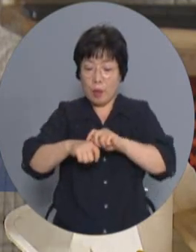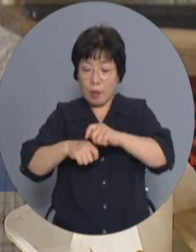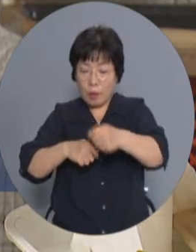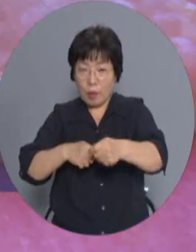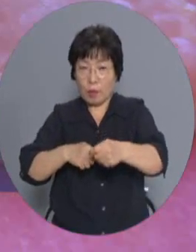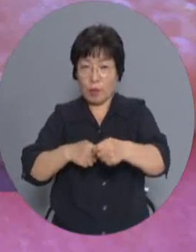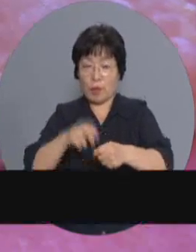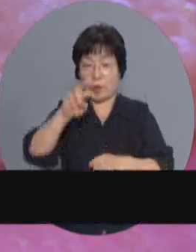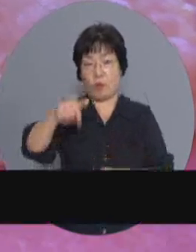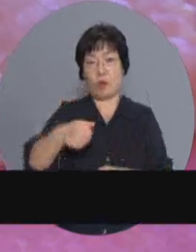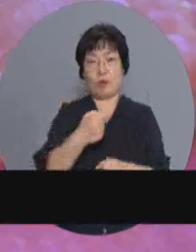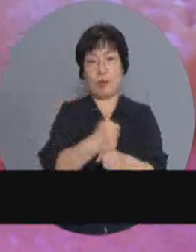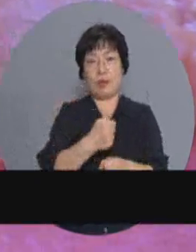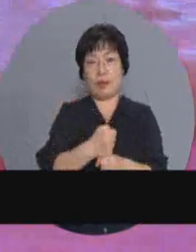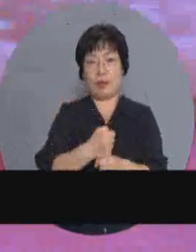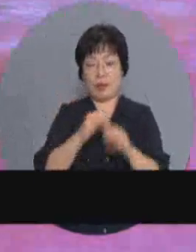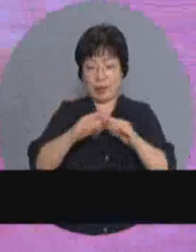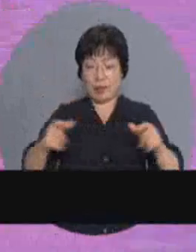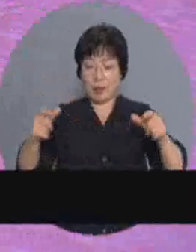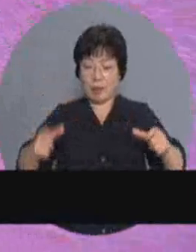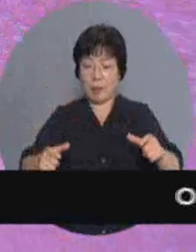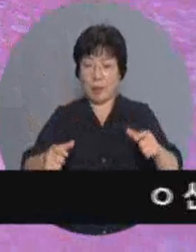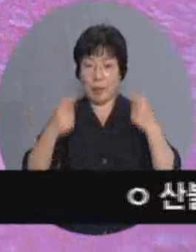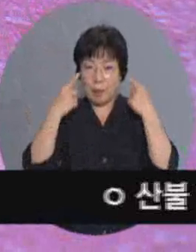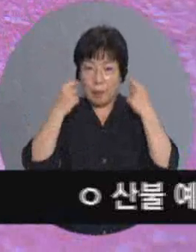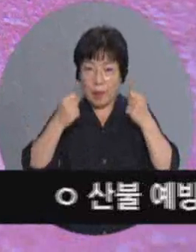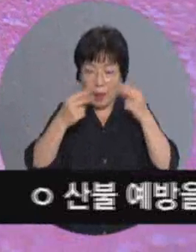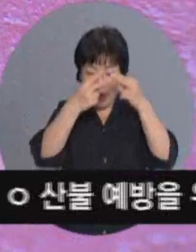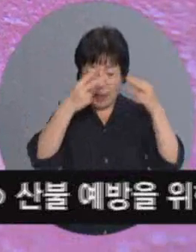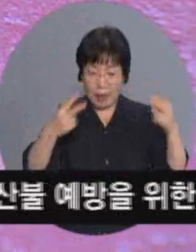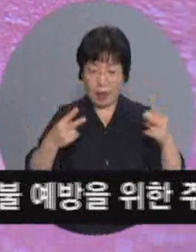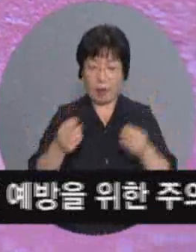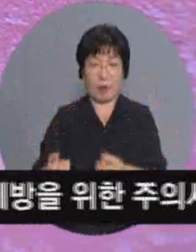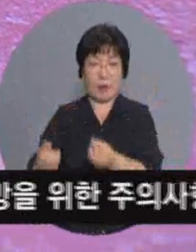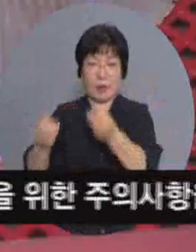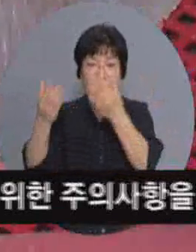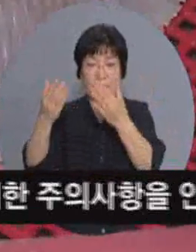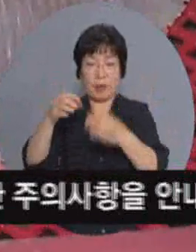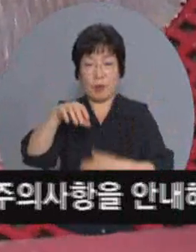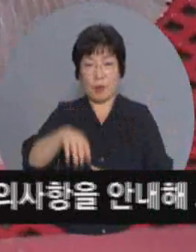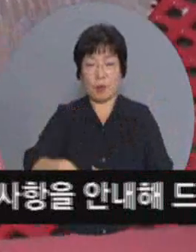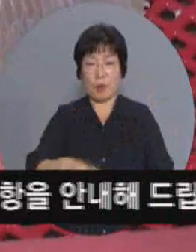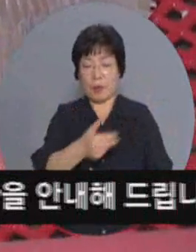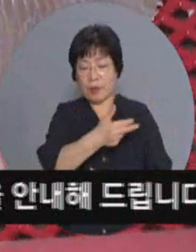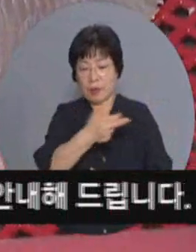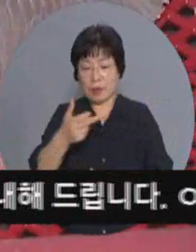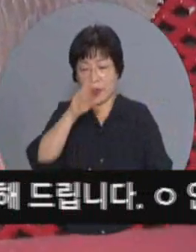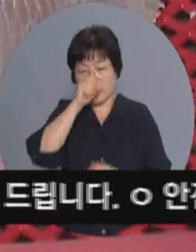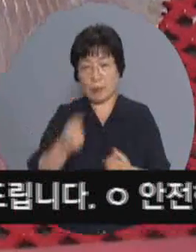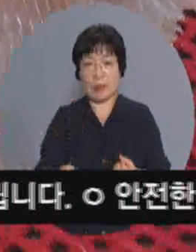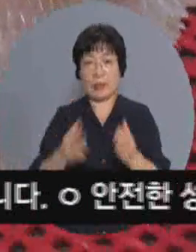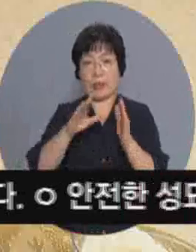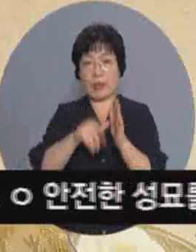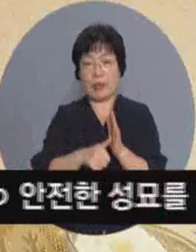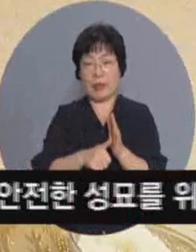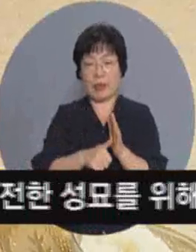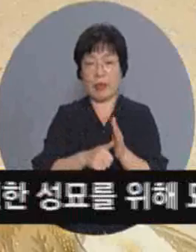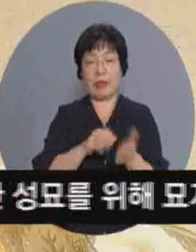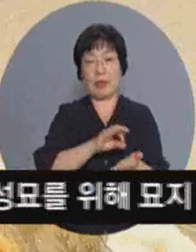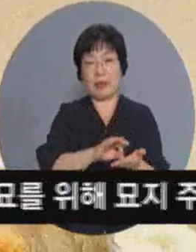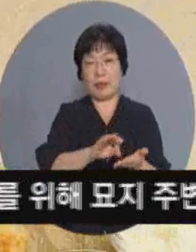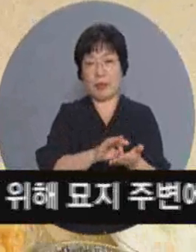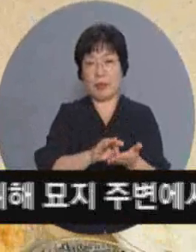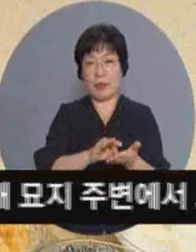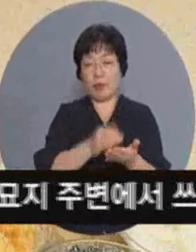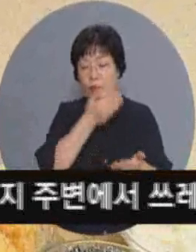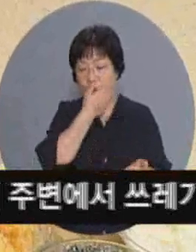묵도 만들어요. 전남 지역에선 여전히 상가와 잔치 같은 희비가 엇갈리는 대소사마다 함께하는 홍어.